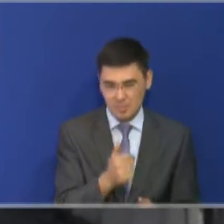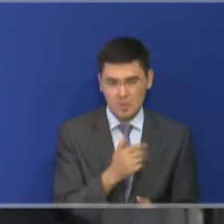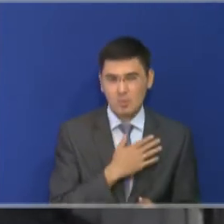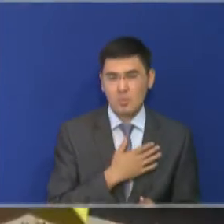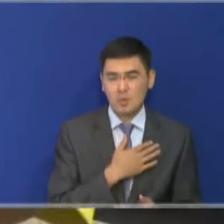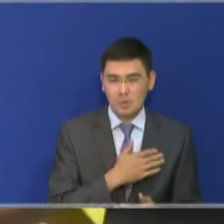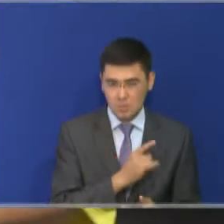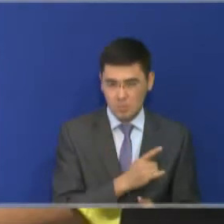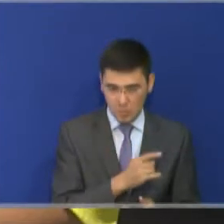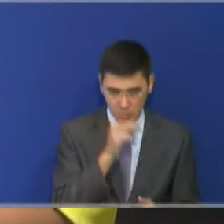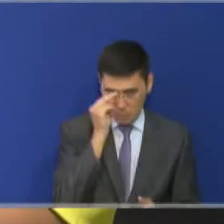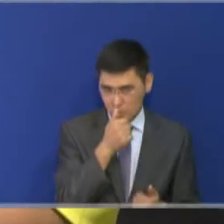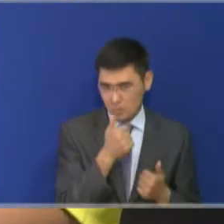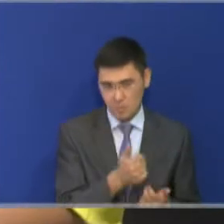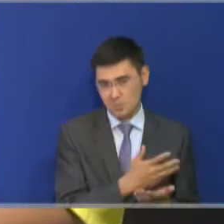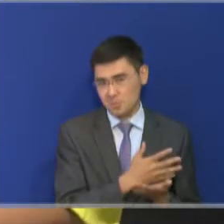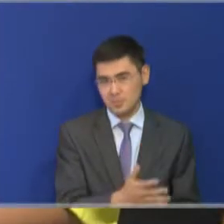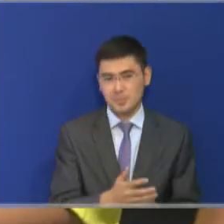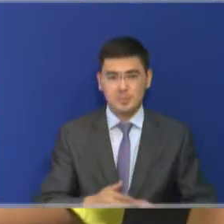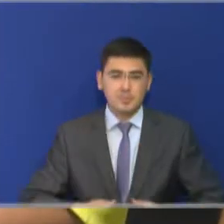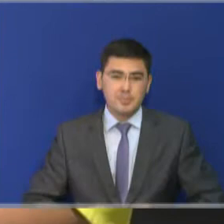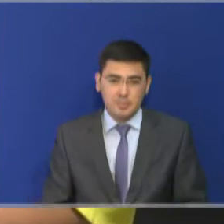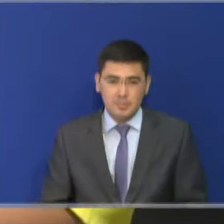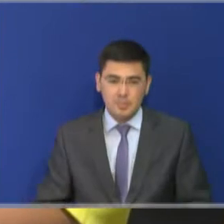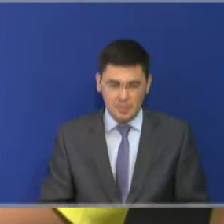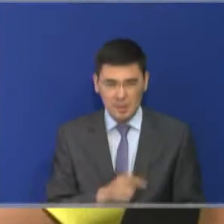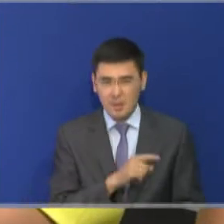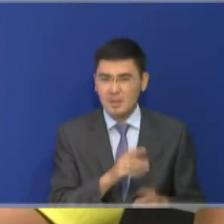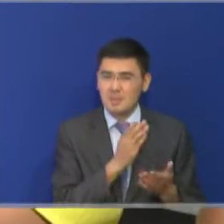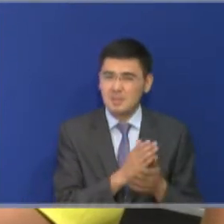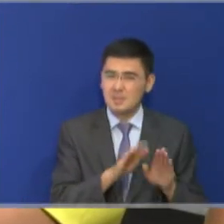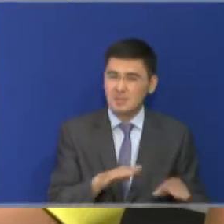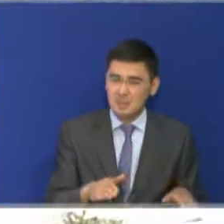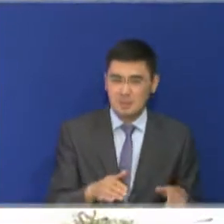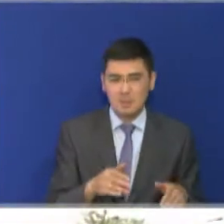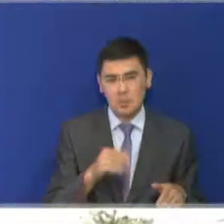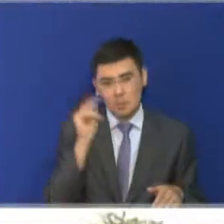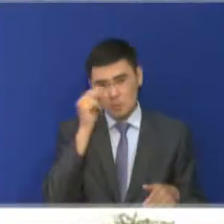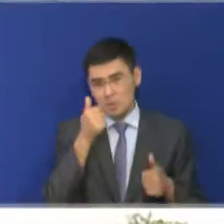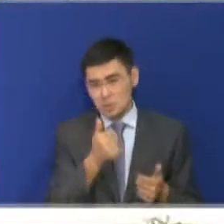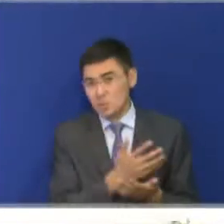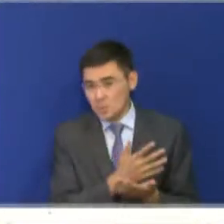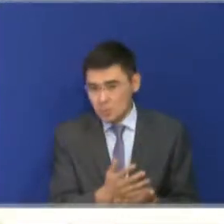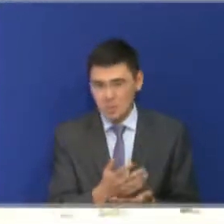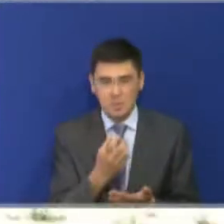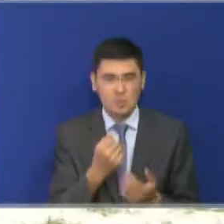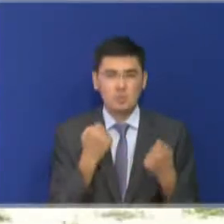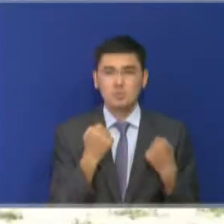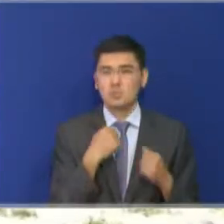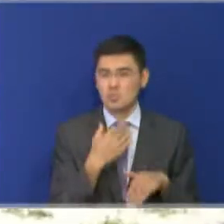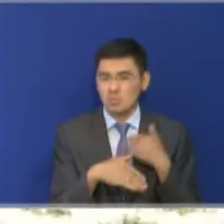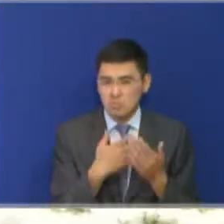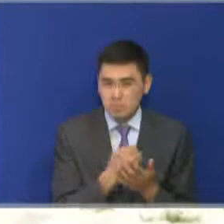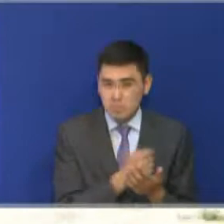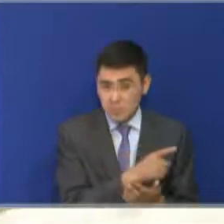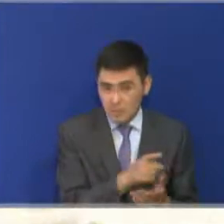беске бітірді. Бұл жолы оқуда, шығармашылықта және спортта жетістіктерге қол жеткізген көп балалы және аз қамтылған